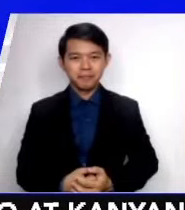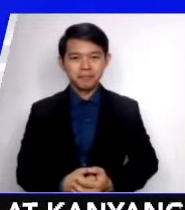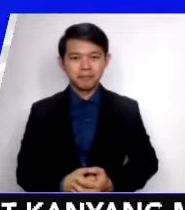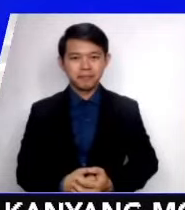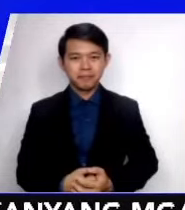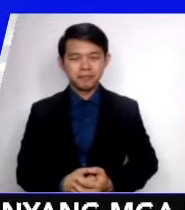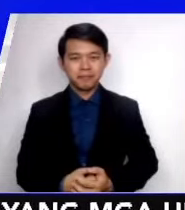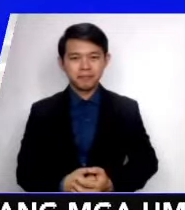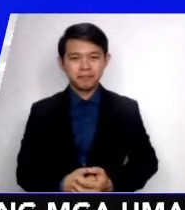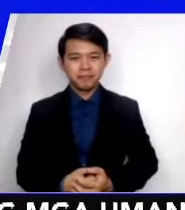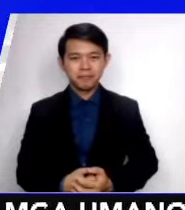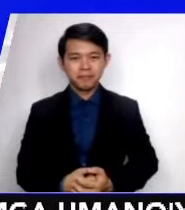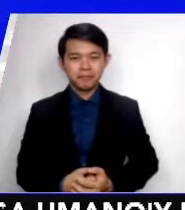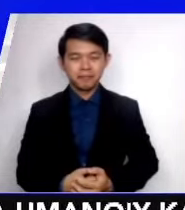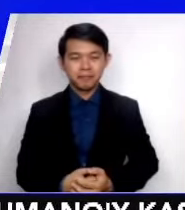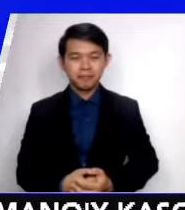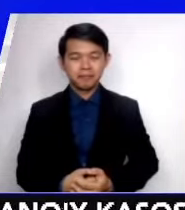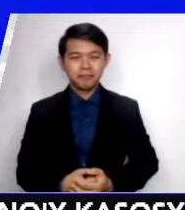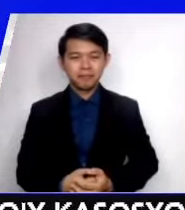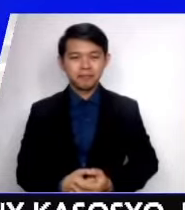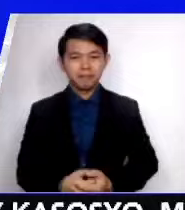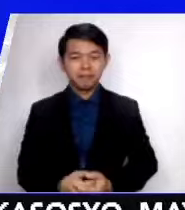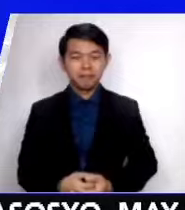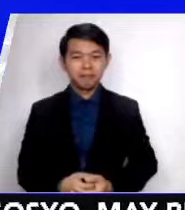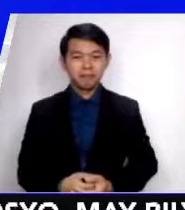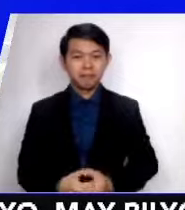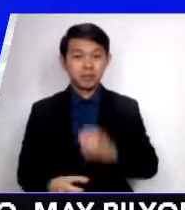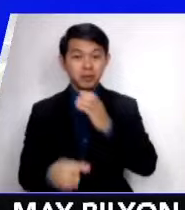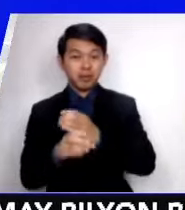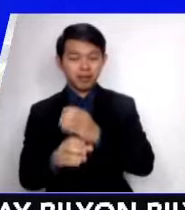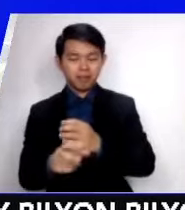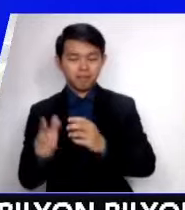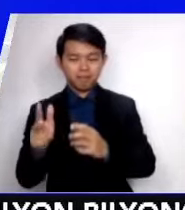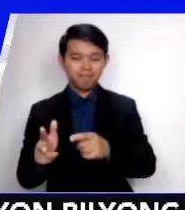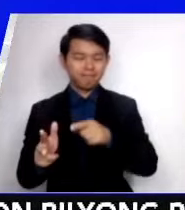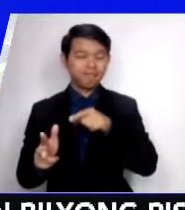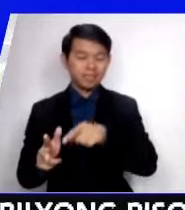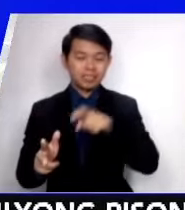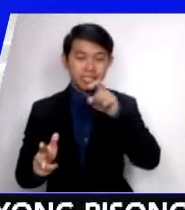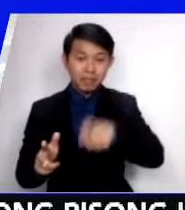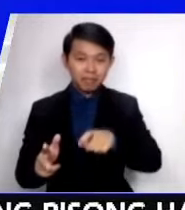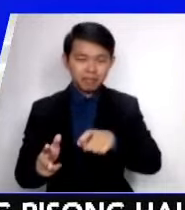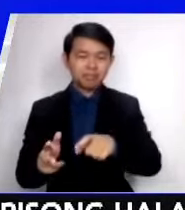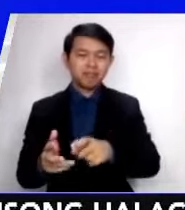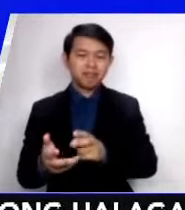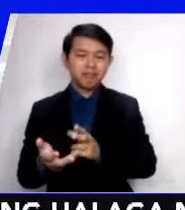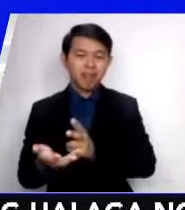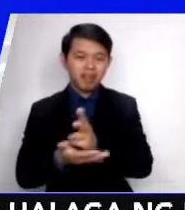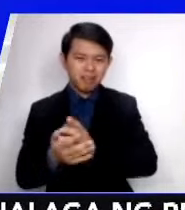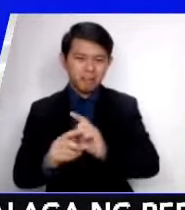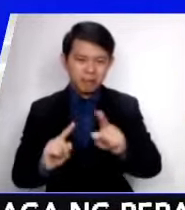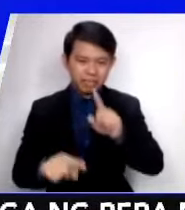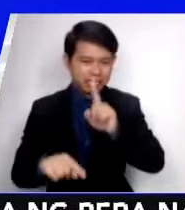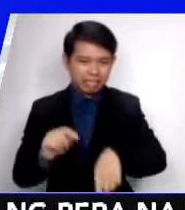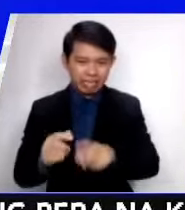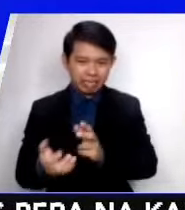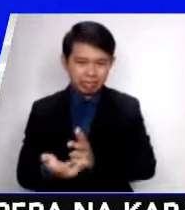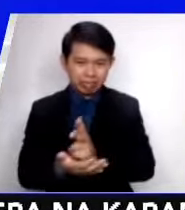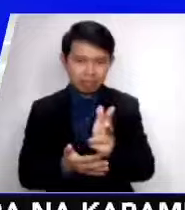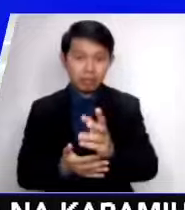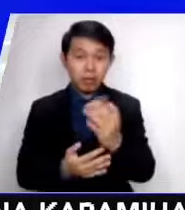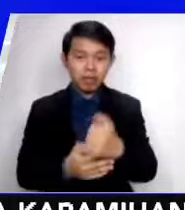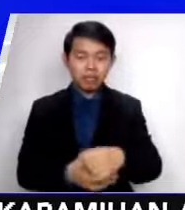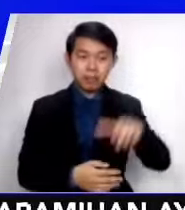Palis na sana si Ace Buriel pero di siya makamove forward. Isang batang babae kasi ang busy sa side mirror niya. Nakakahiya